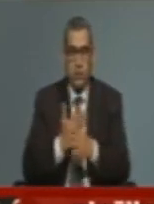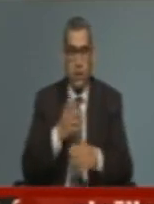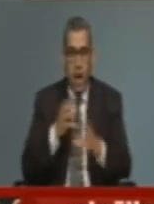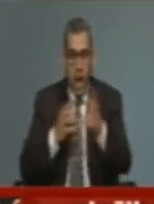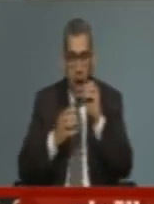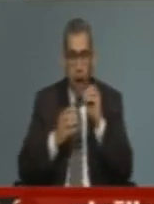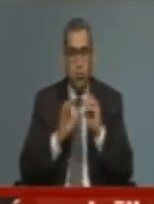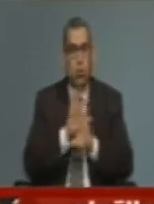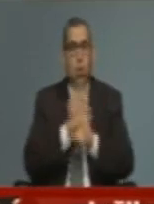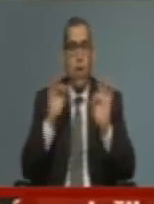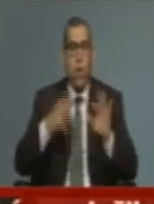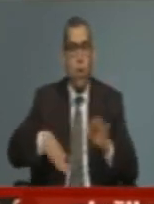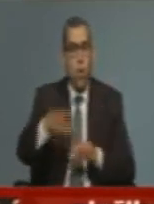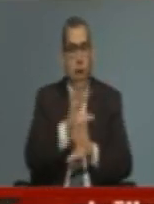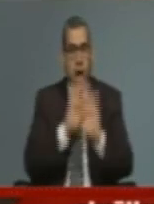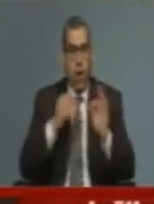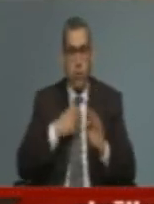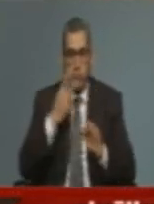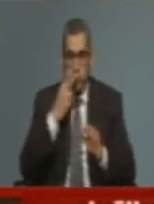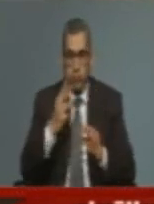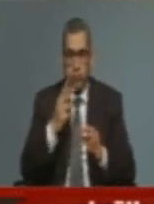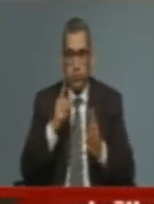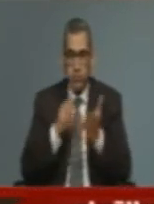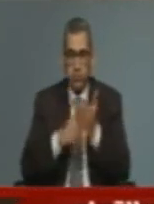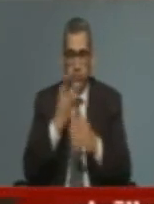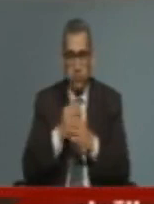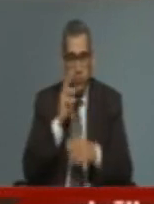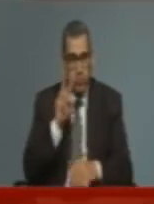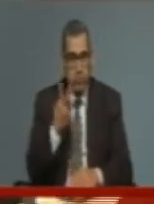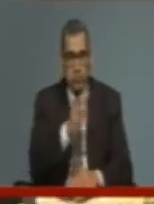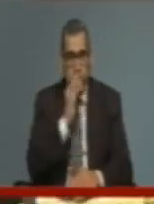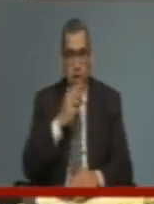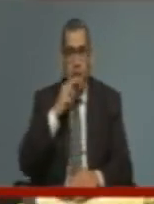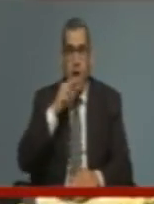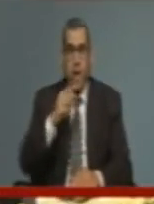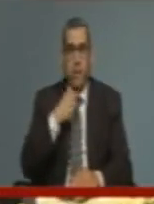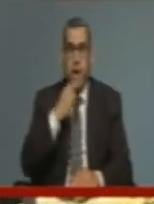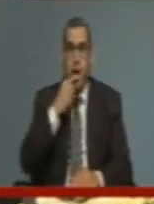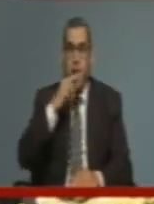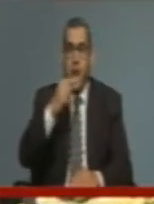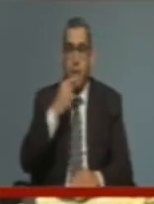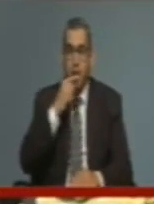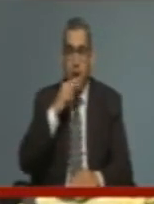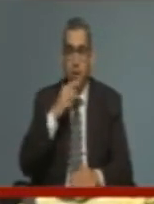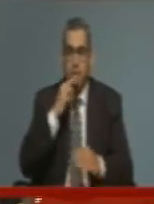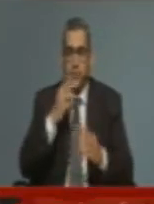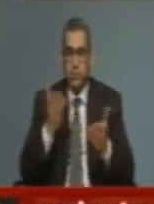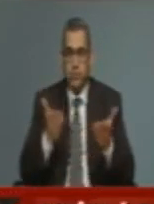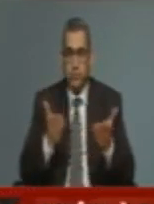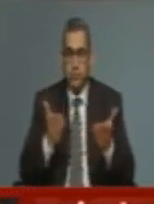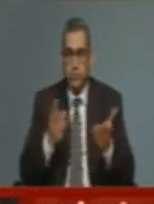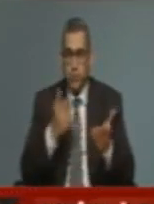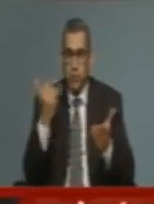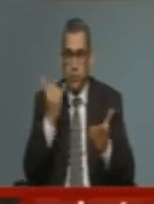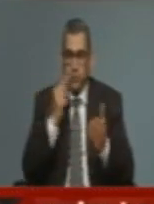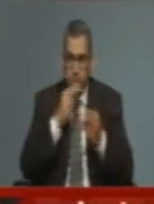كلنا نراقب نفسنا. الكلام اللي بيطلع من هنا يعني حسيب رقيب،